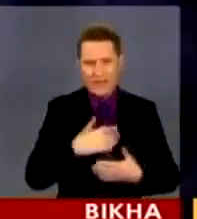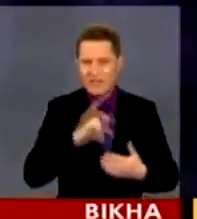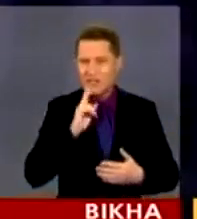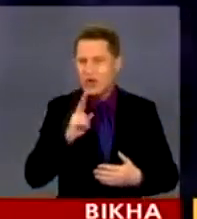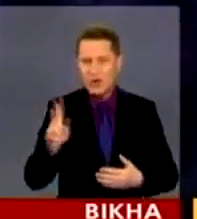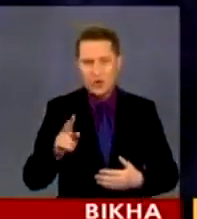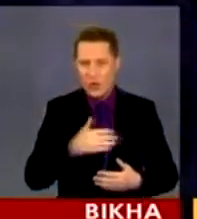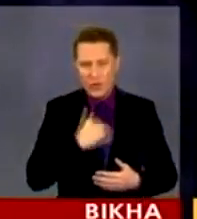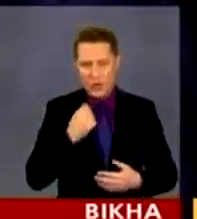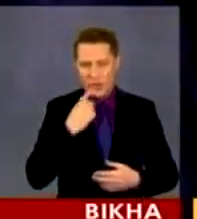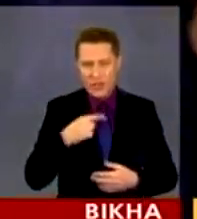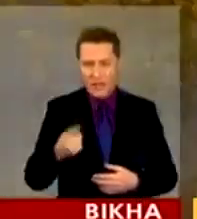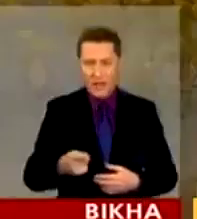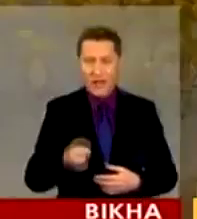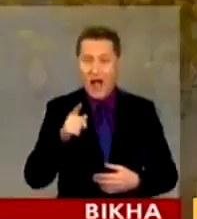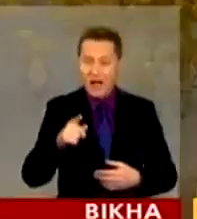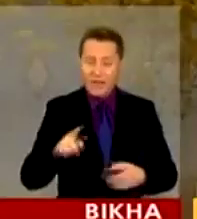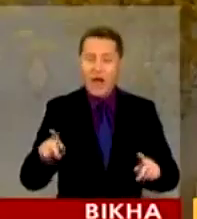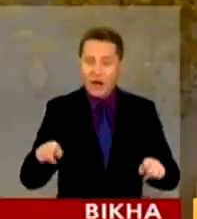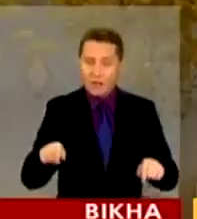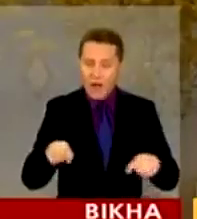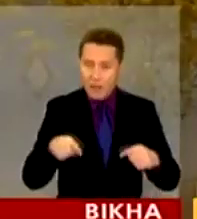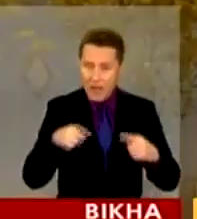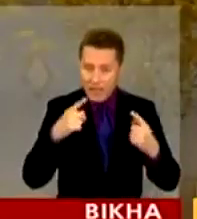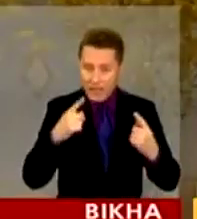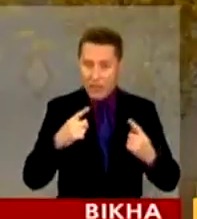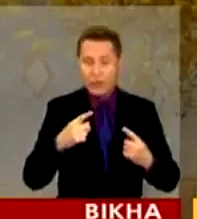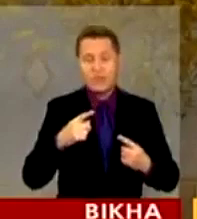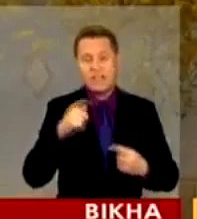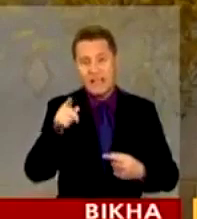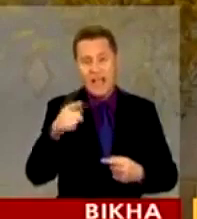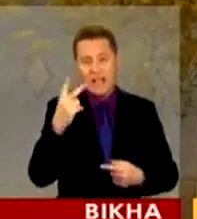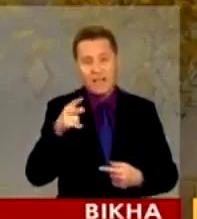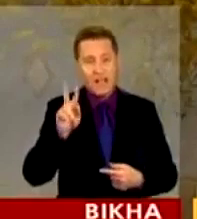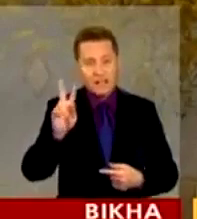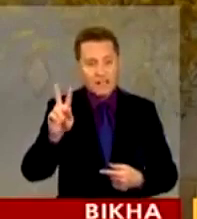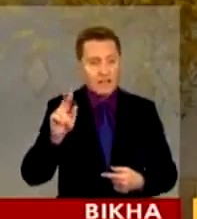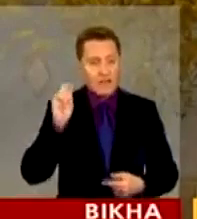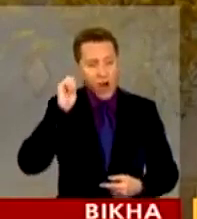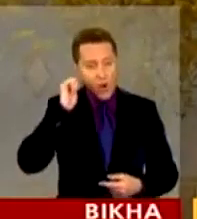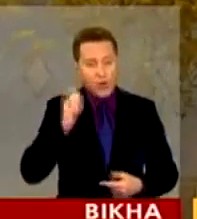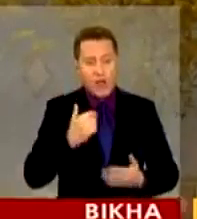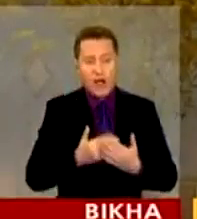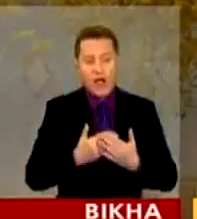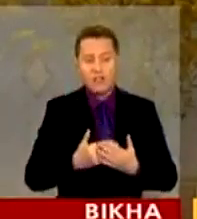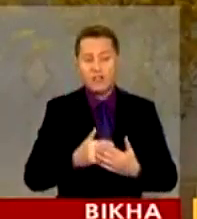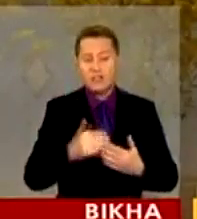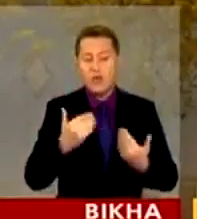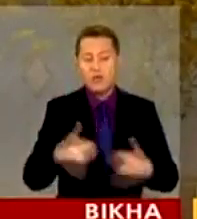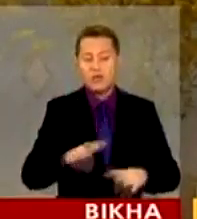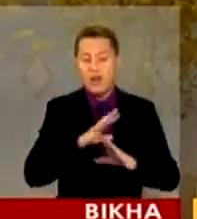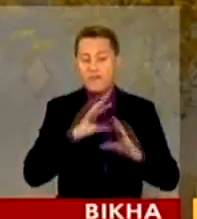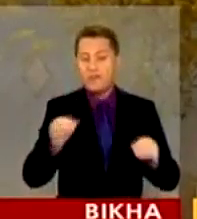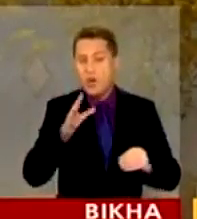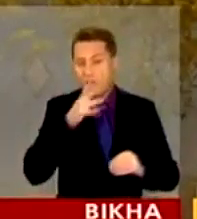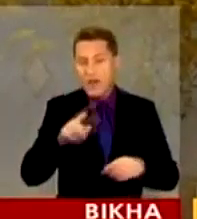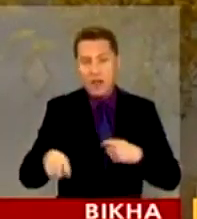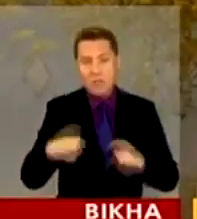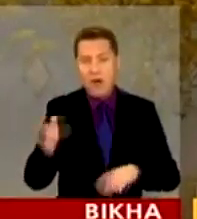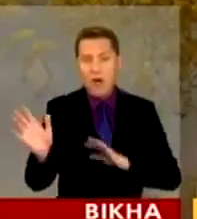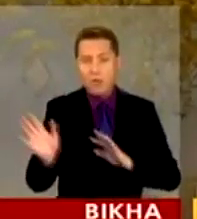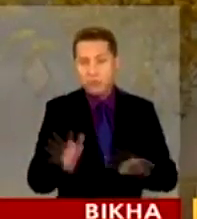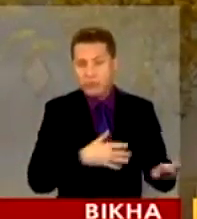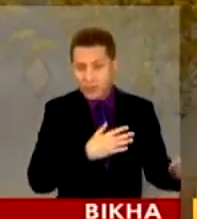никто не хочет. Она поддается реабилитации, несмотря на то, что ей 22 года. Кажется, что уже все время упущено, что